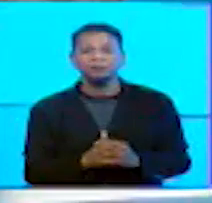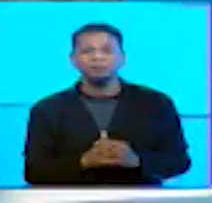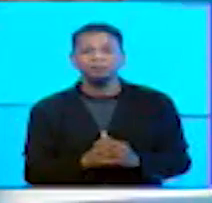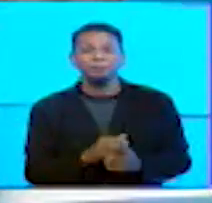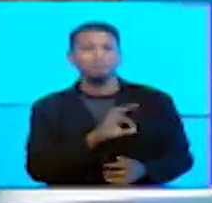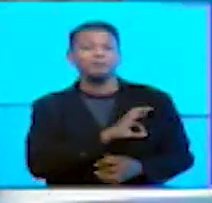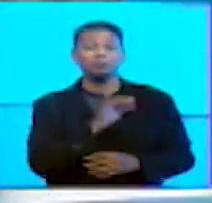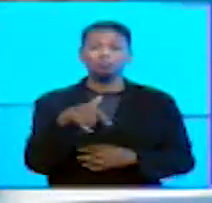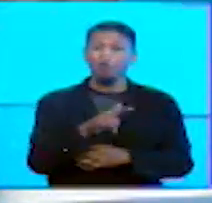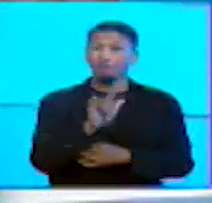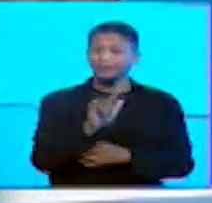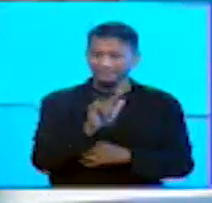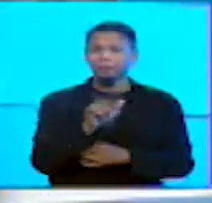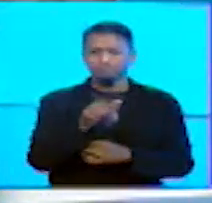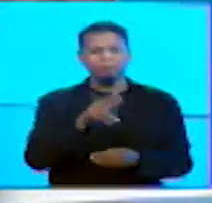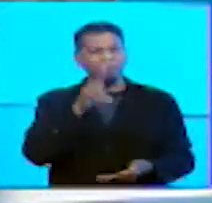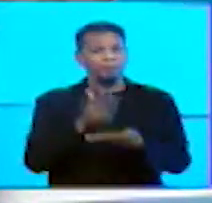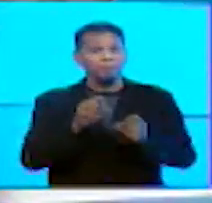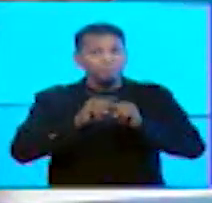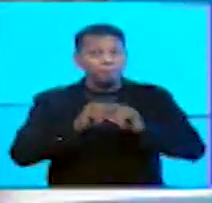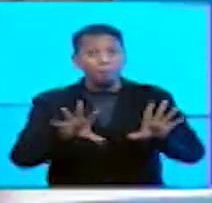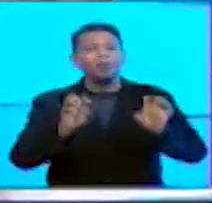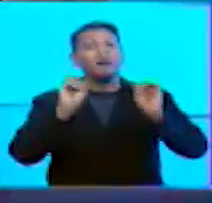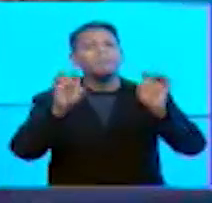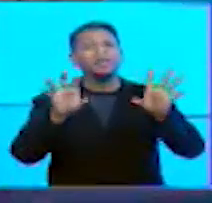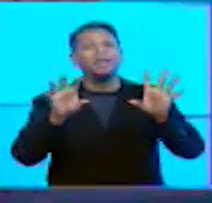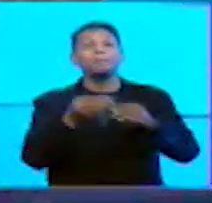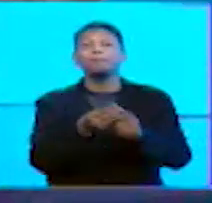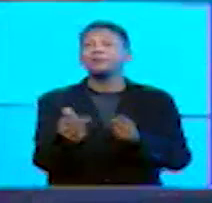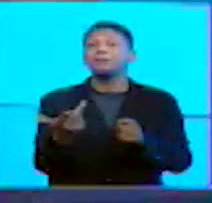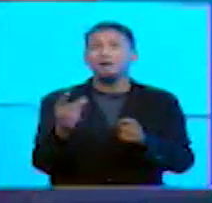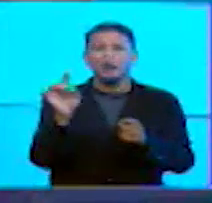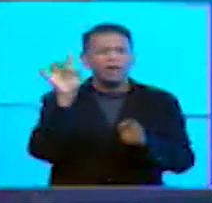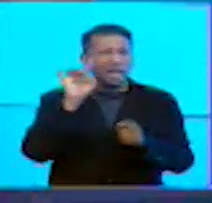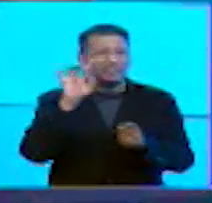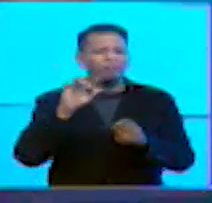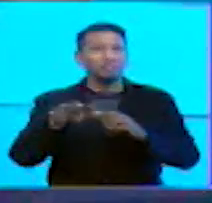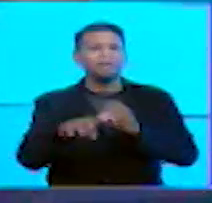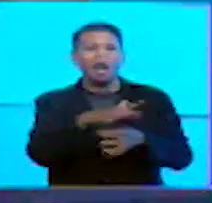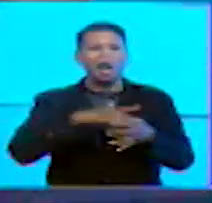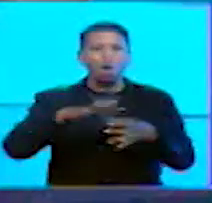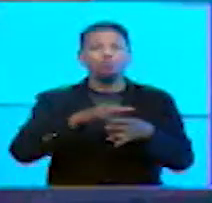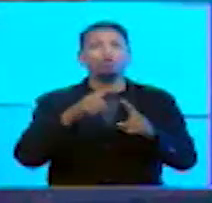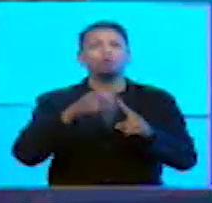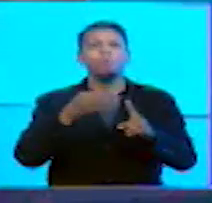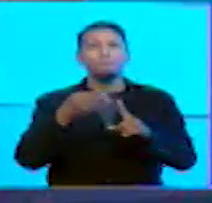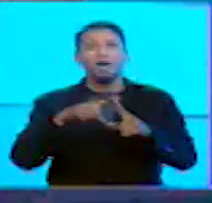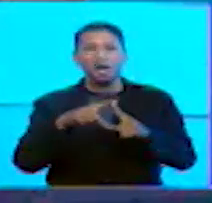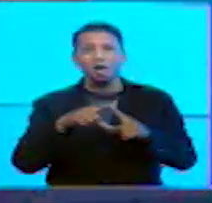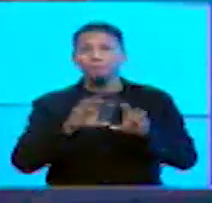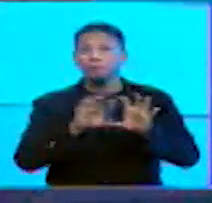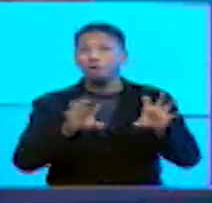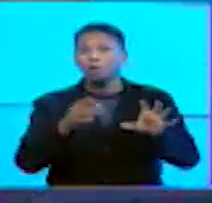Informasi lain, Presiden Joko Widodo resmi meluncurkan kampanye Beli Kreatif Danau Toba. Program yang mendukung pengembangan produk lokal